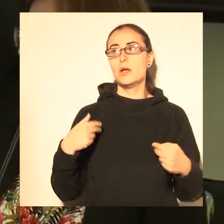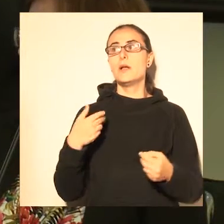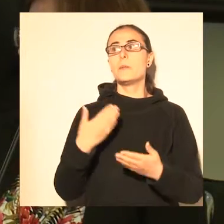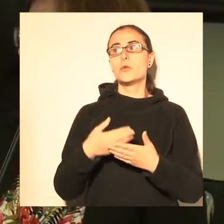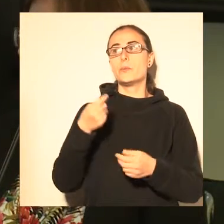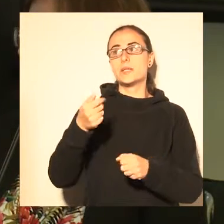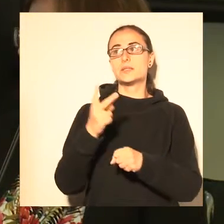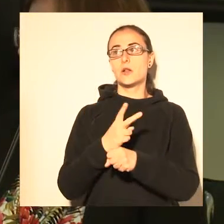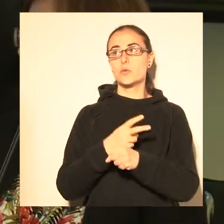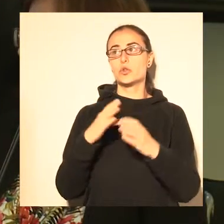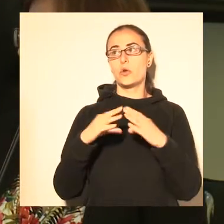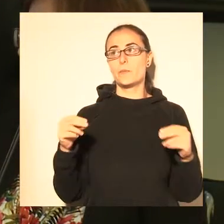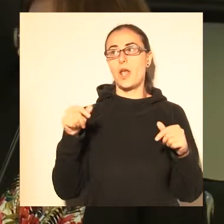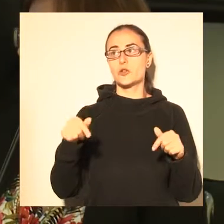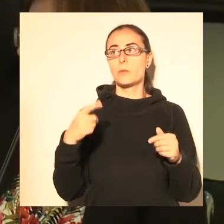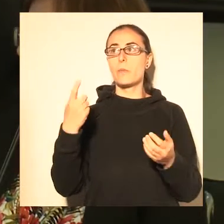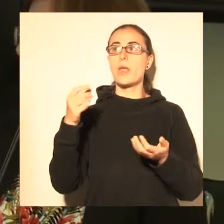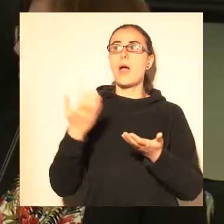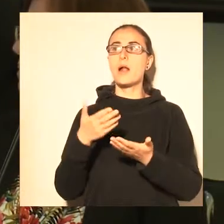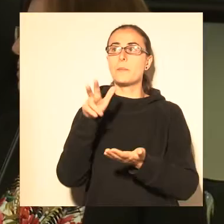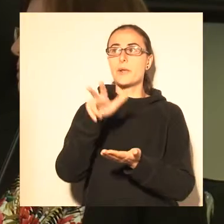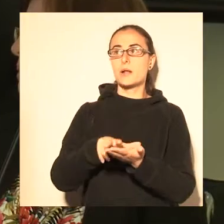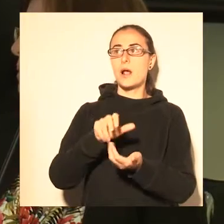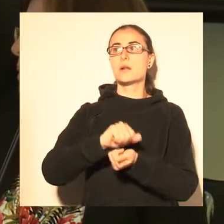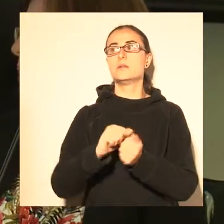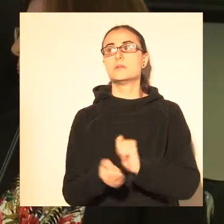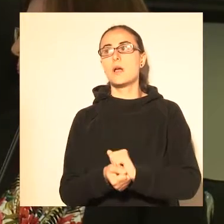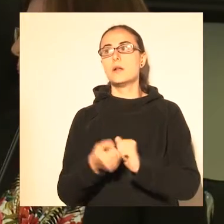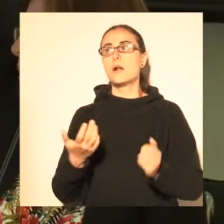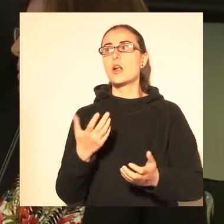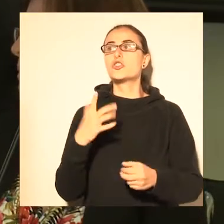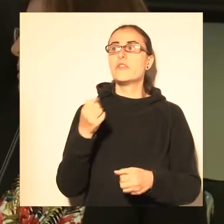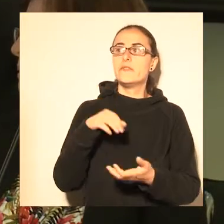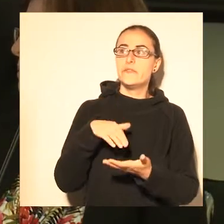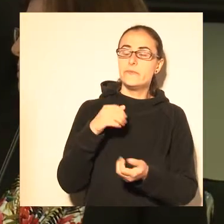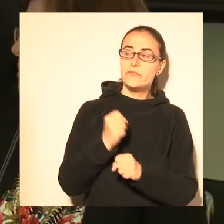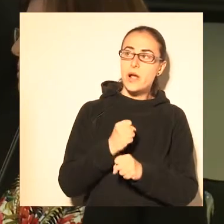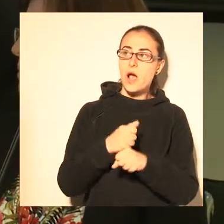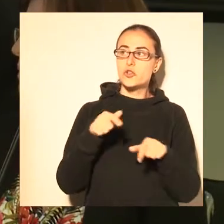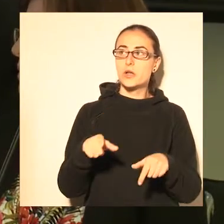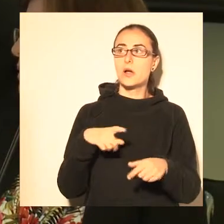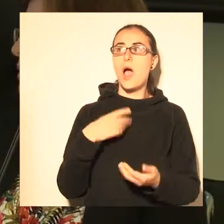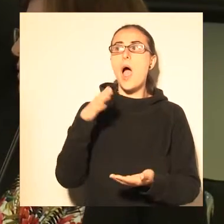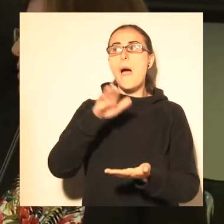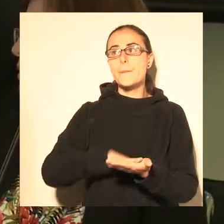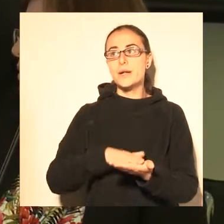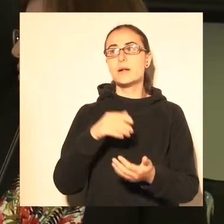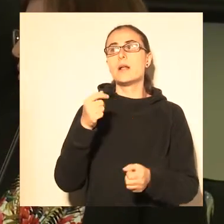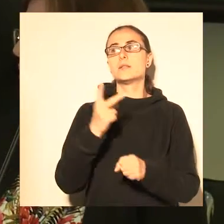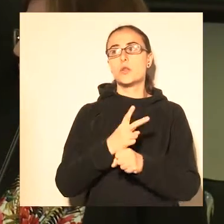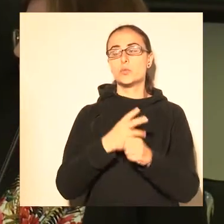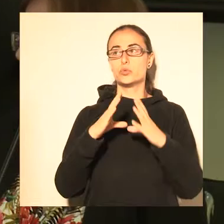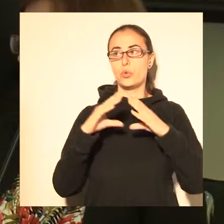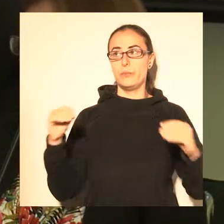ca să mă apăr de statul român aș scrie asta Pe pancardă ce faci domnule Sebastian onal mă apăr de